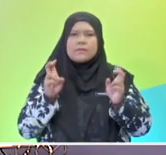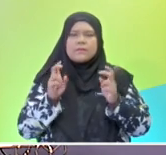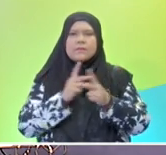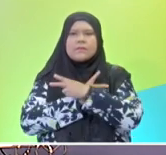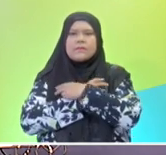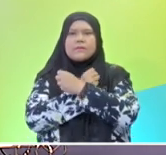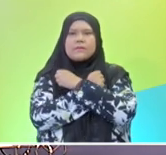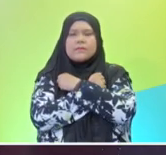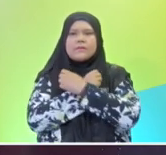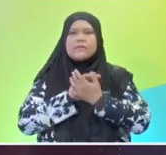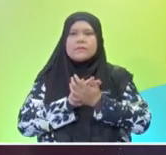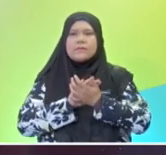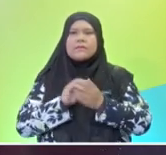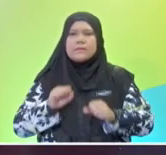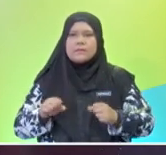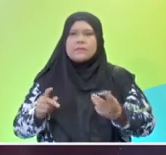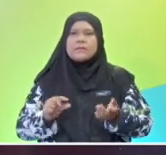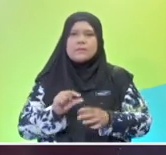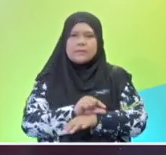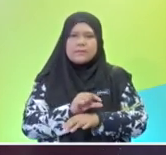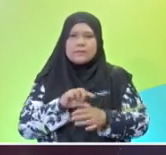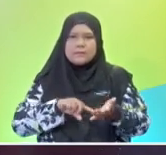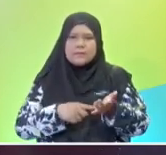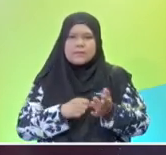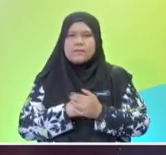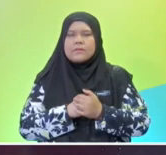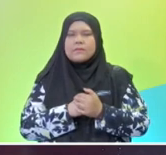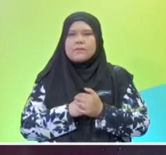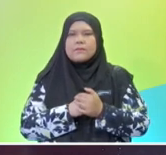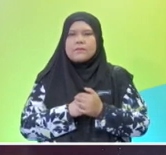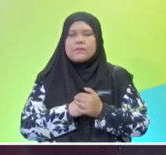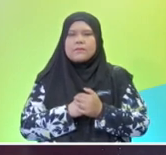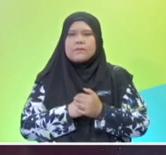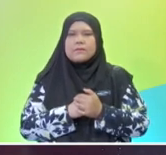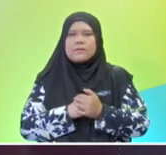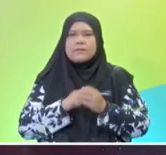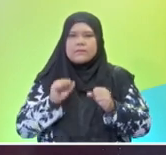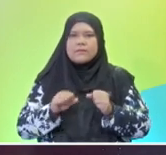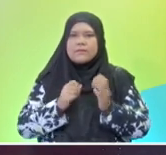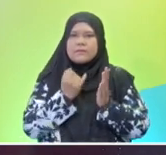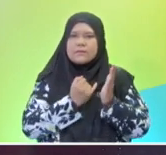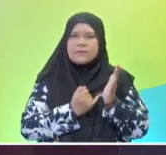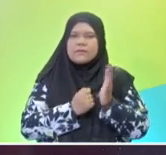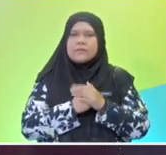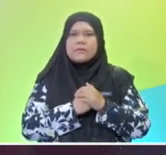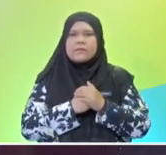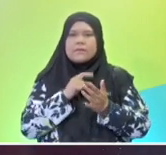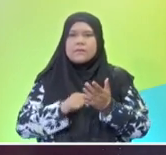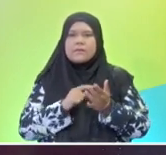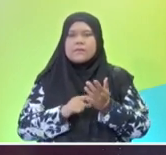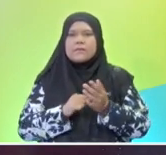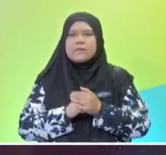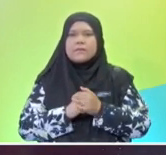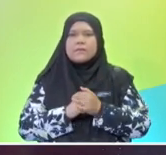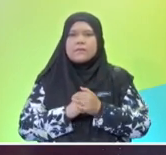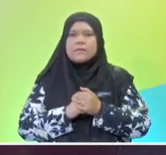sayang. Kasih sayang. Boleh kita mulakan, cikgu? Ya, projek boleh. Jadi, murid-murid bolehlah lukis apa-apa yang berkaitan dengan